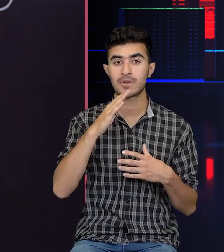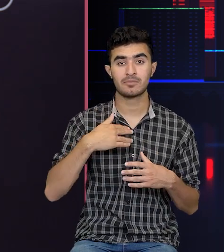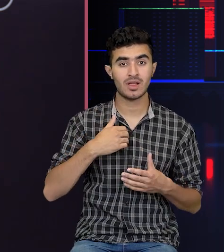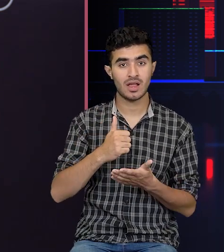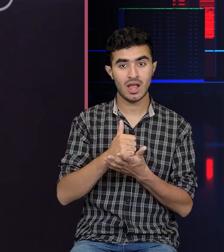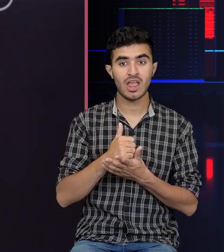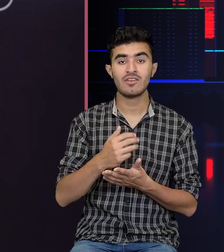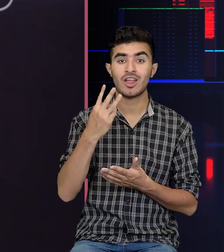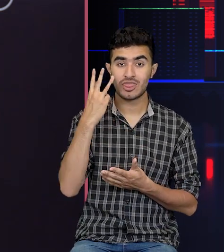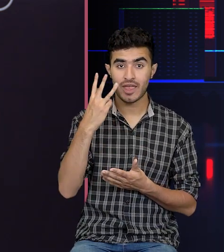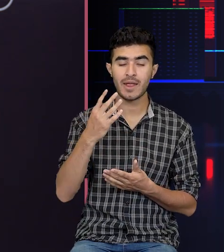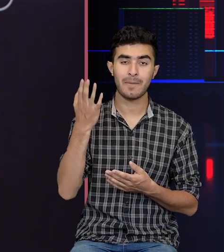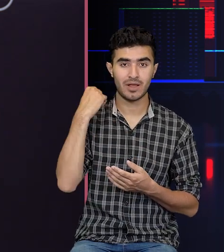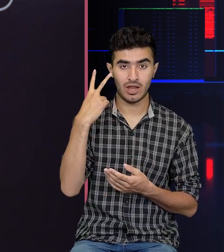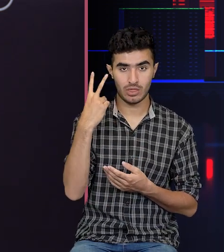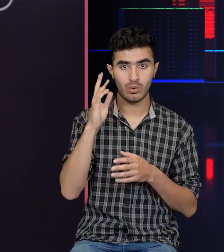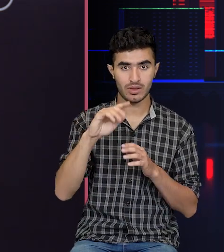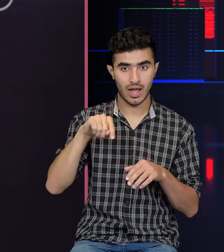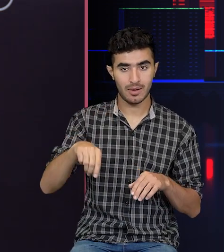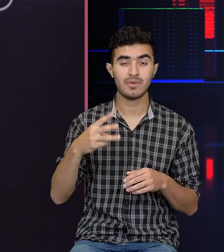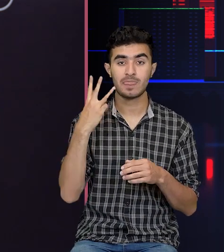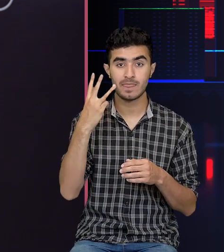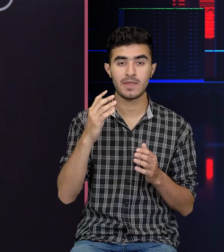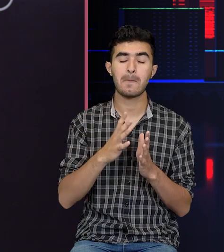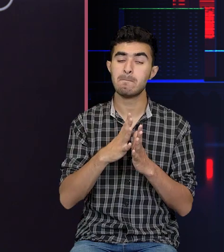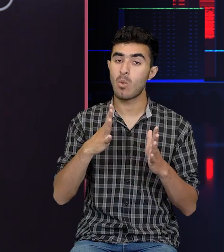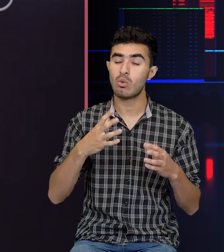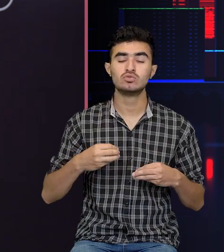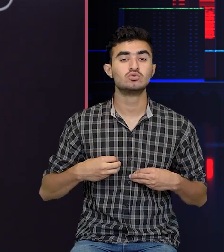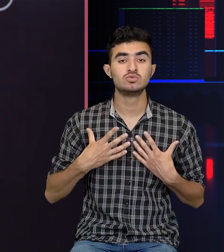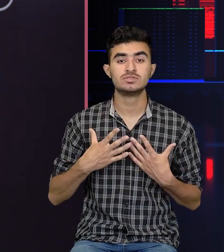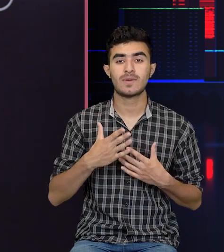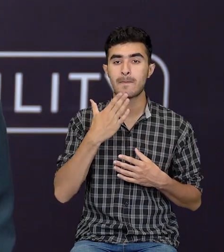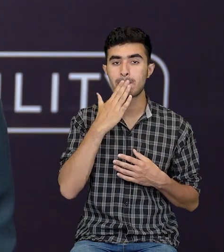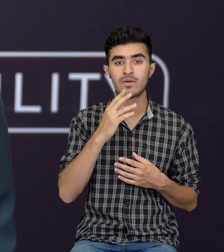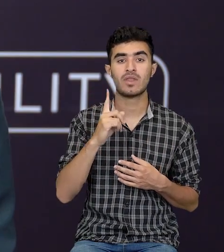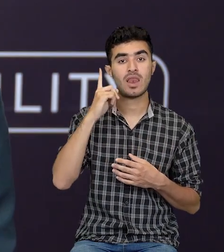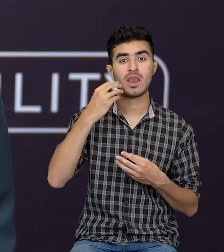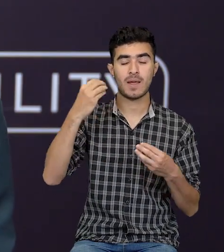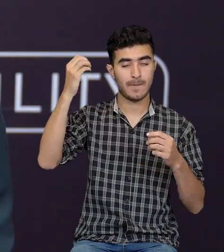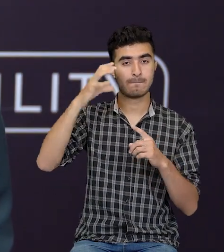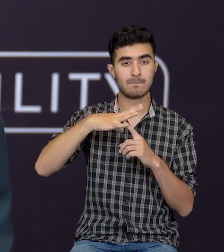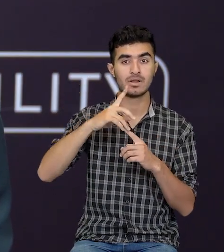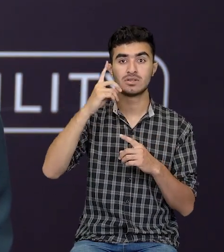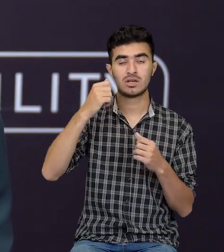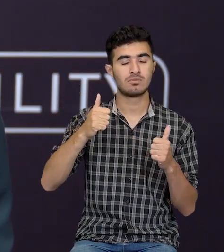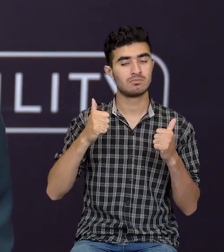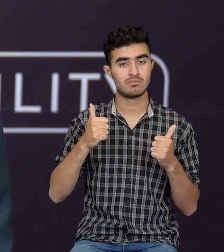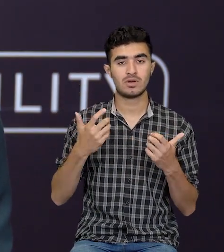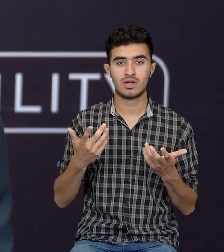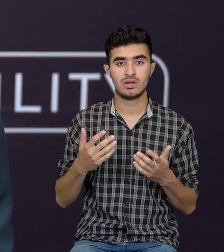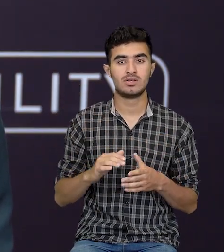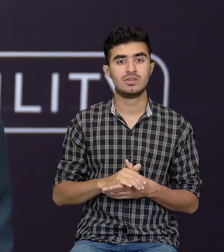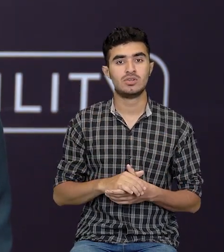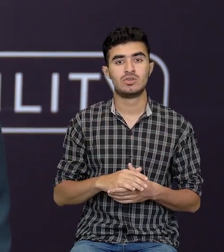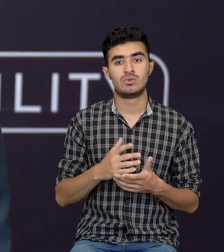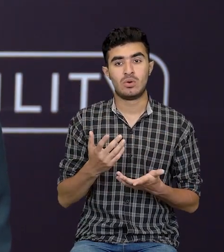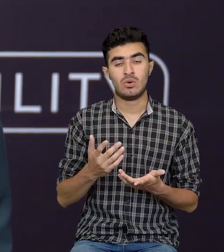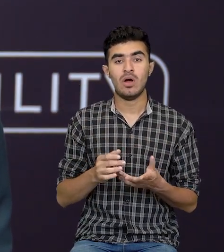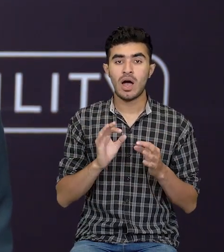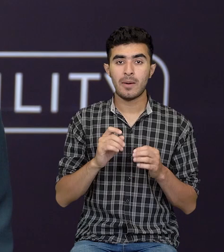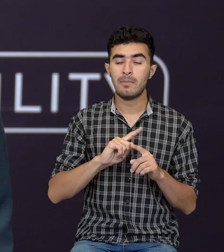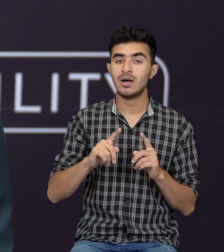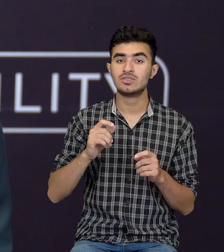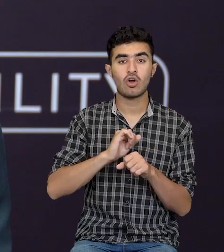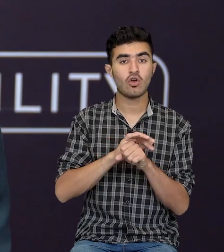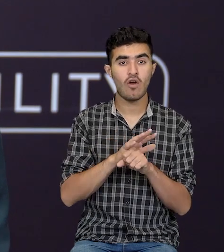घर चला गया। जब कुछ दिन बाद मुझे कॉल आई 2 माह बाद कि एक पंजाब कप होगा सीनियर, सीनियर से अगर आप क्वालीफाई